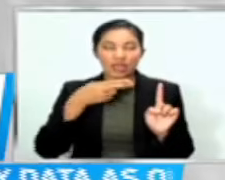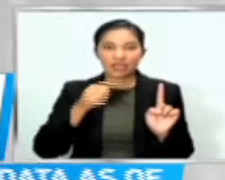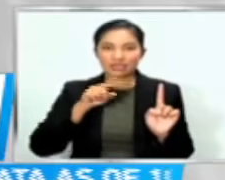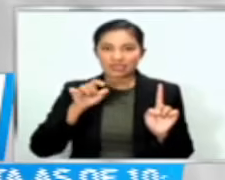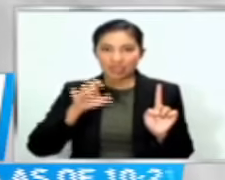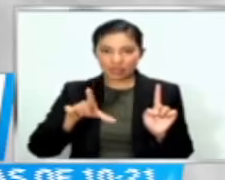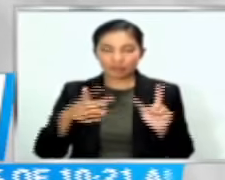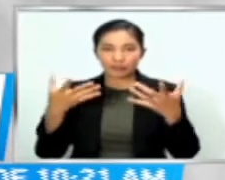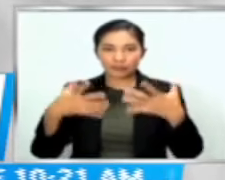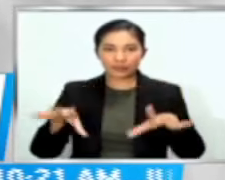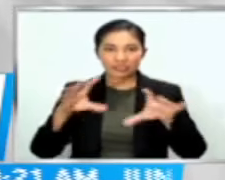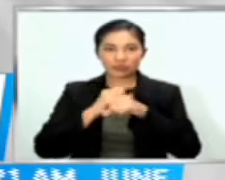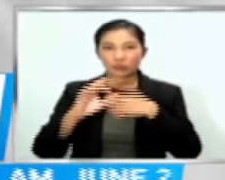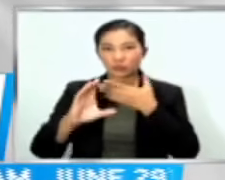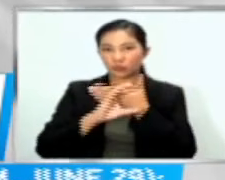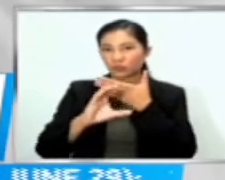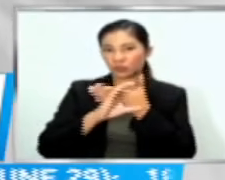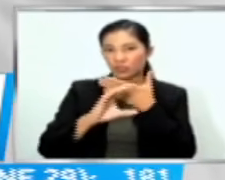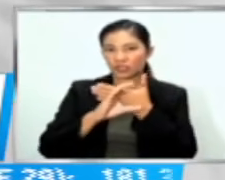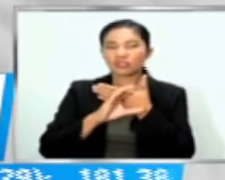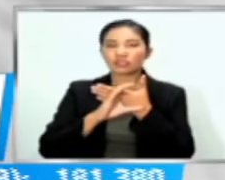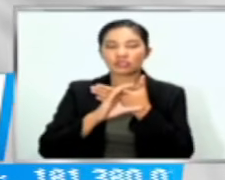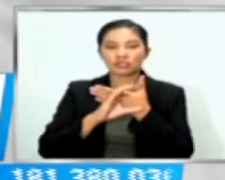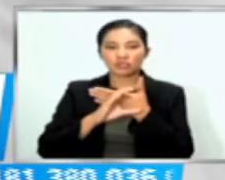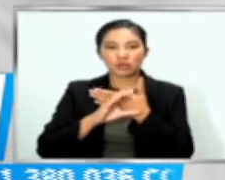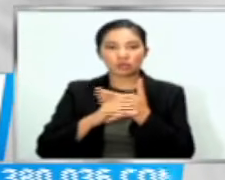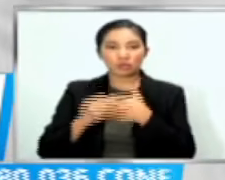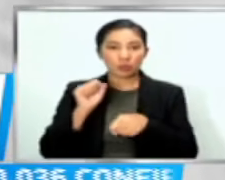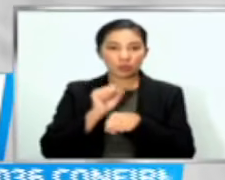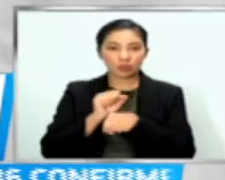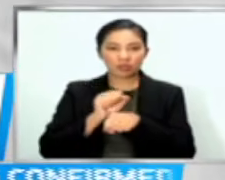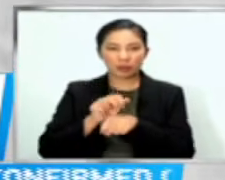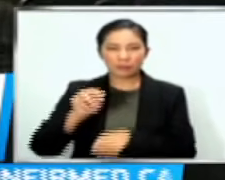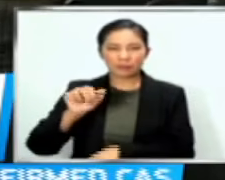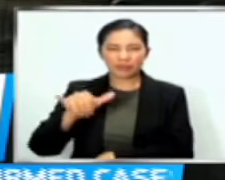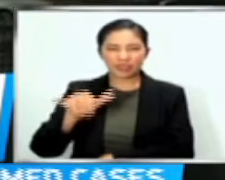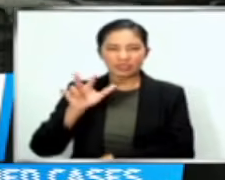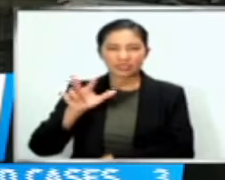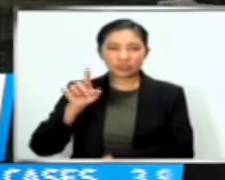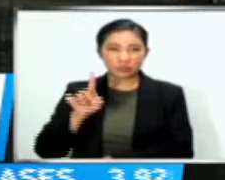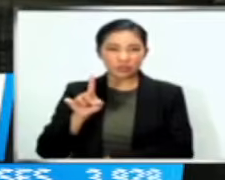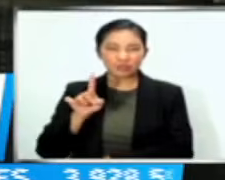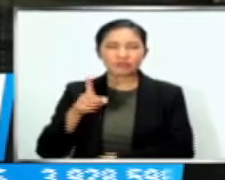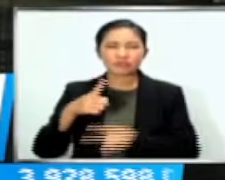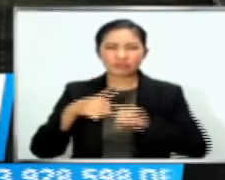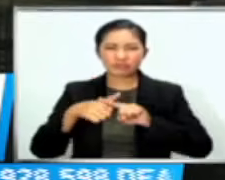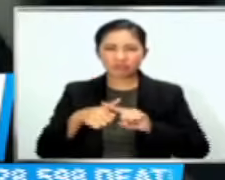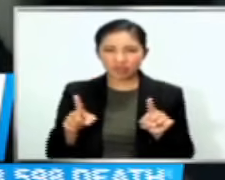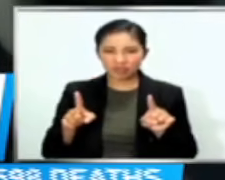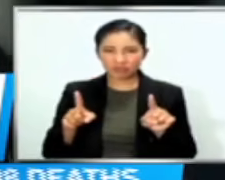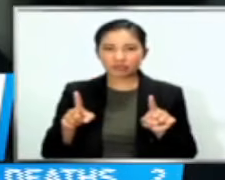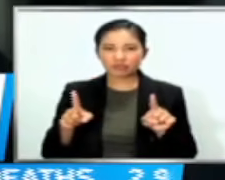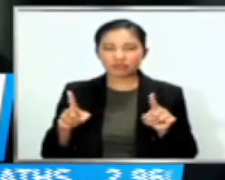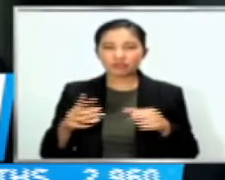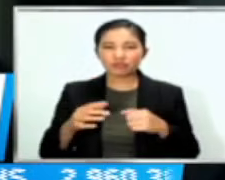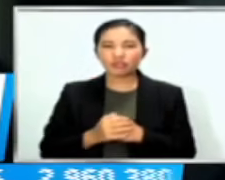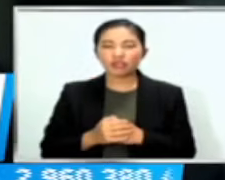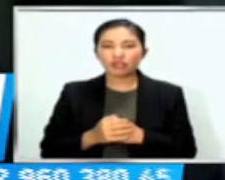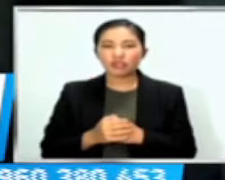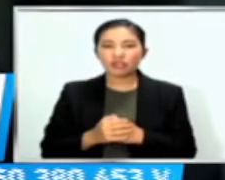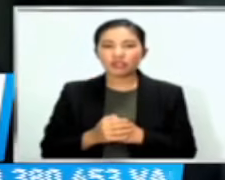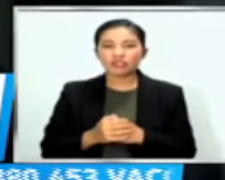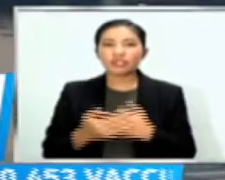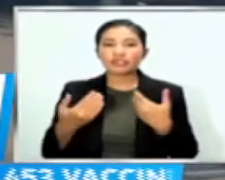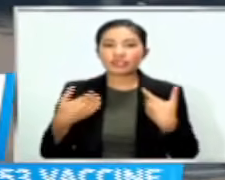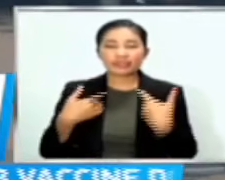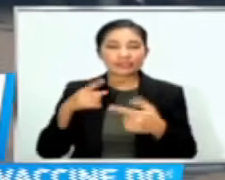sa isang retail shop noong May 31. Pero hindi siya makauwi ng Pilipinas. Dahil isa ang UAE sa pitong bansang kasama sa may